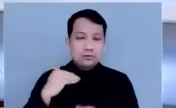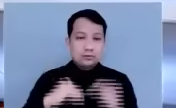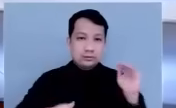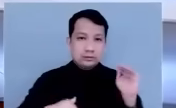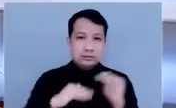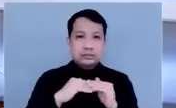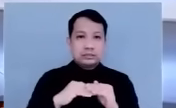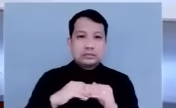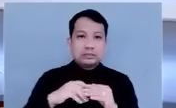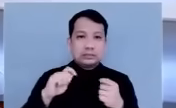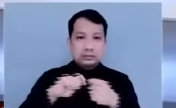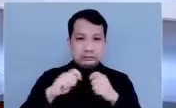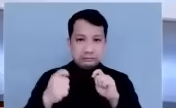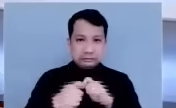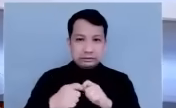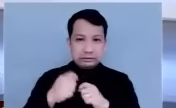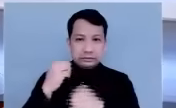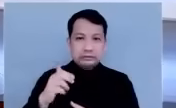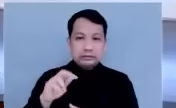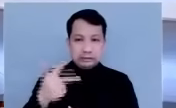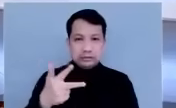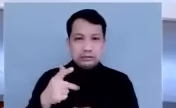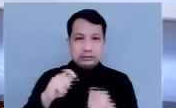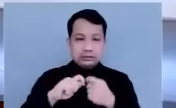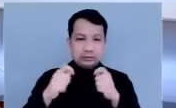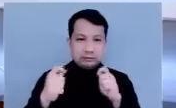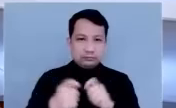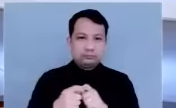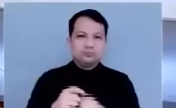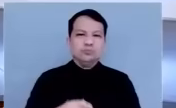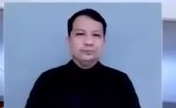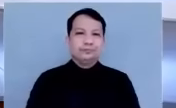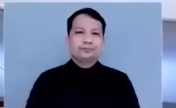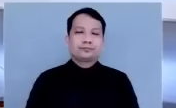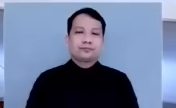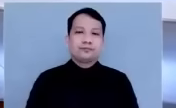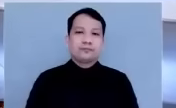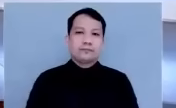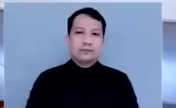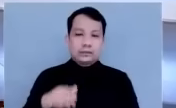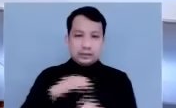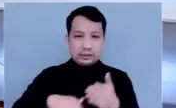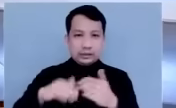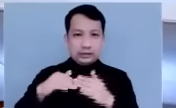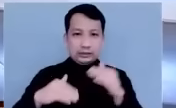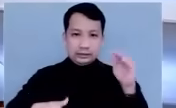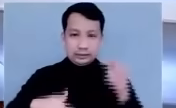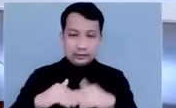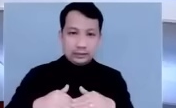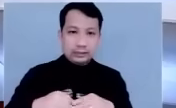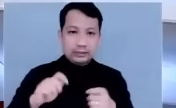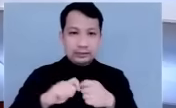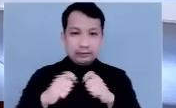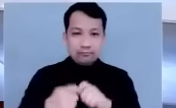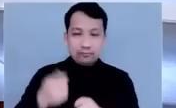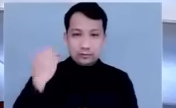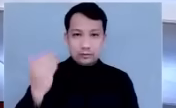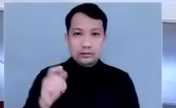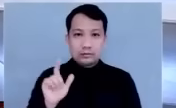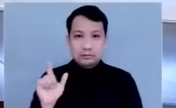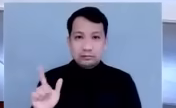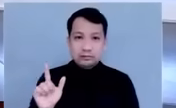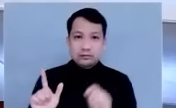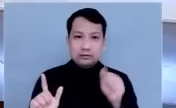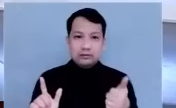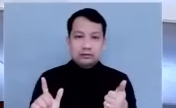kanyang term limit. Tatlong term limits po yan. Nang muling maabot niya ang kanyang term limit noong 2010,